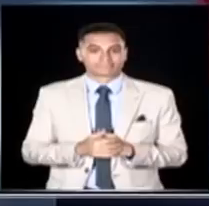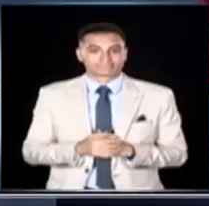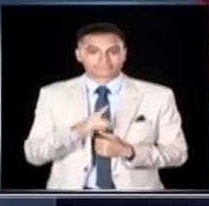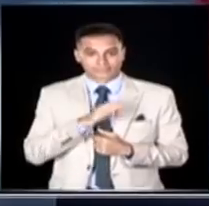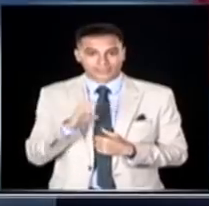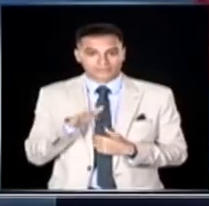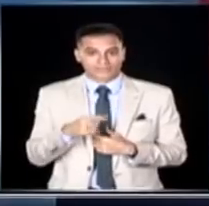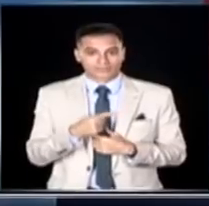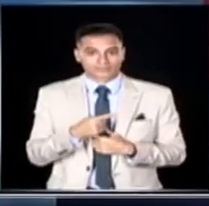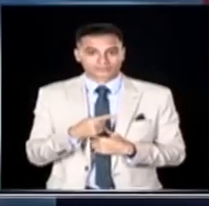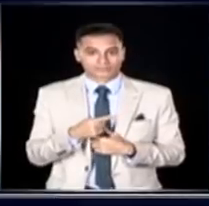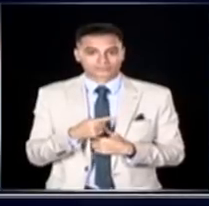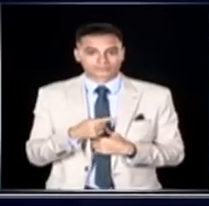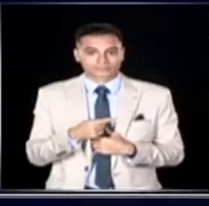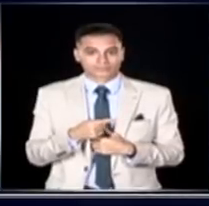عندك إجابة تانية؟ حم.